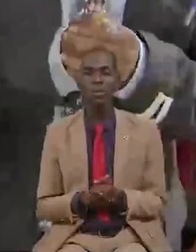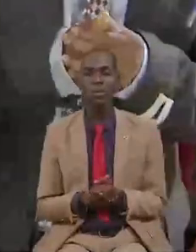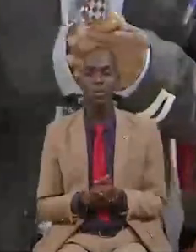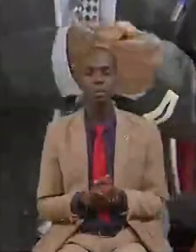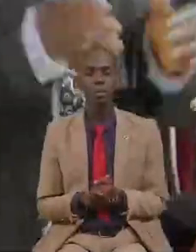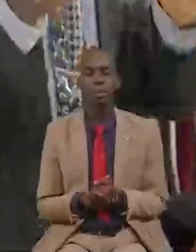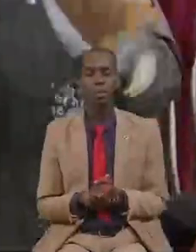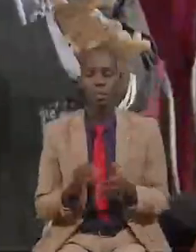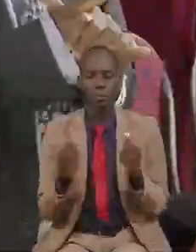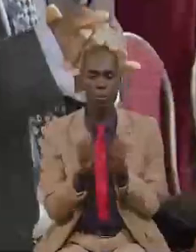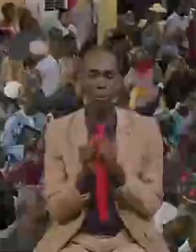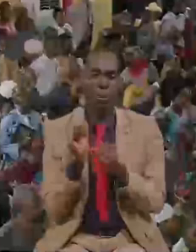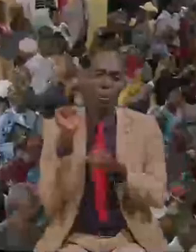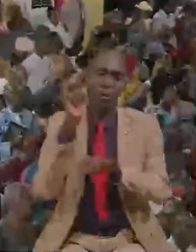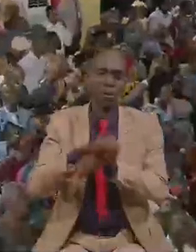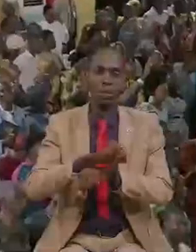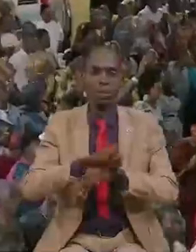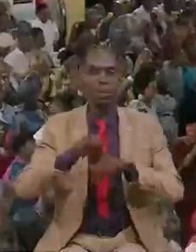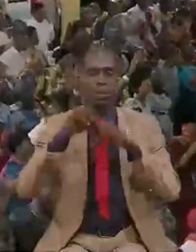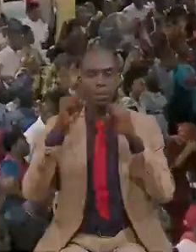La puissance dominante